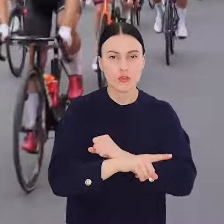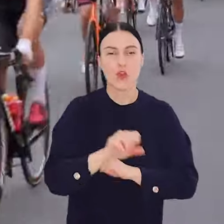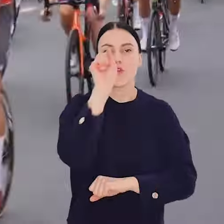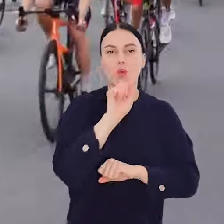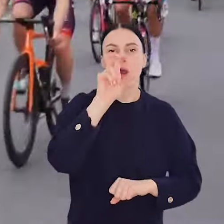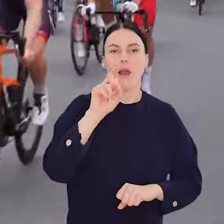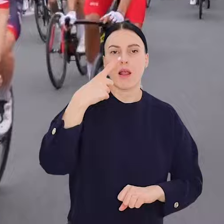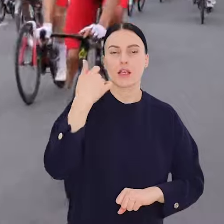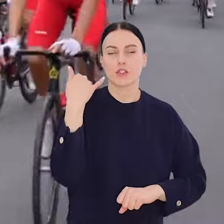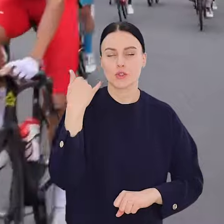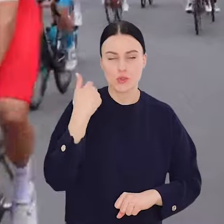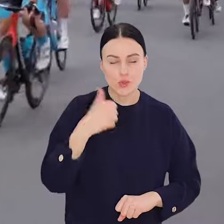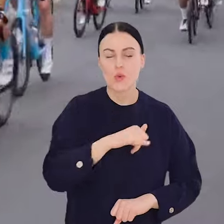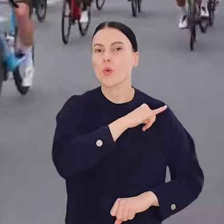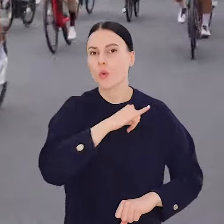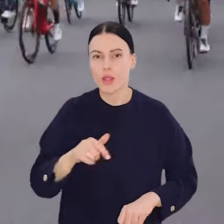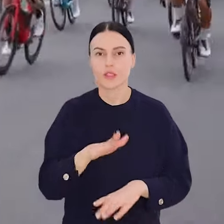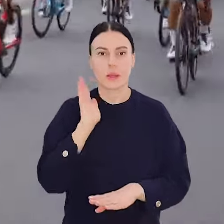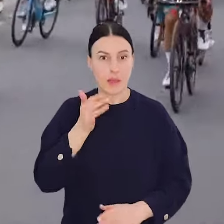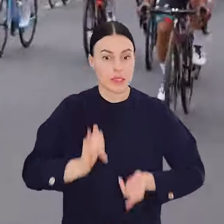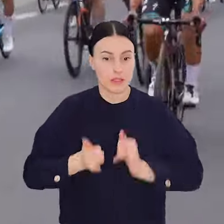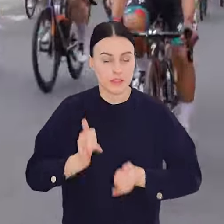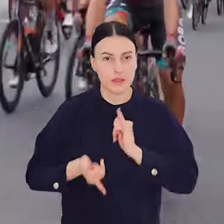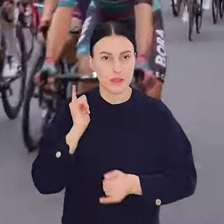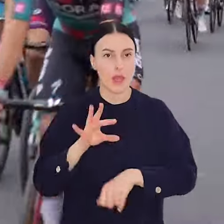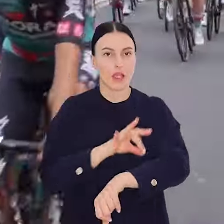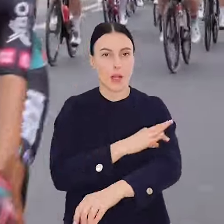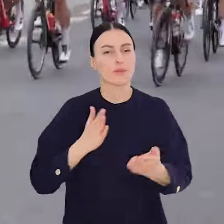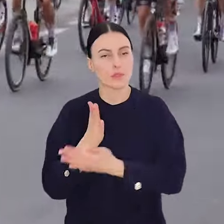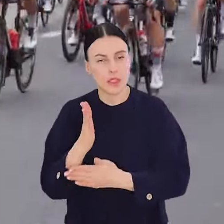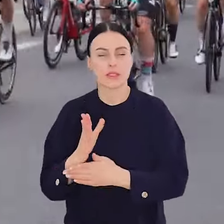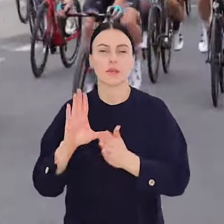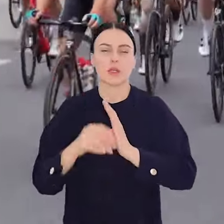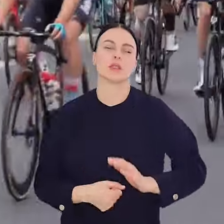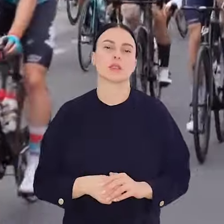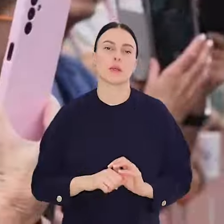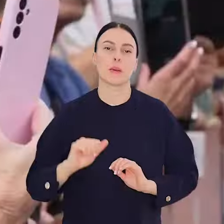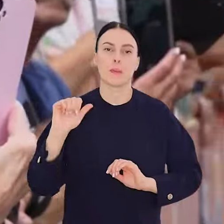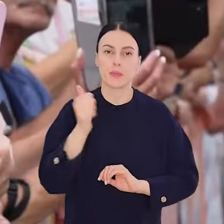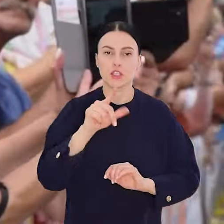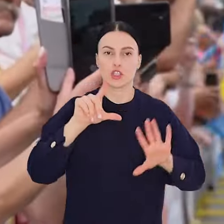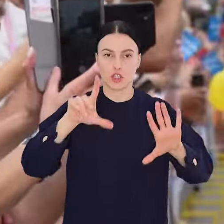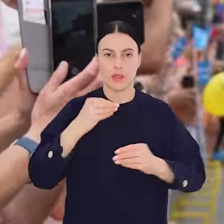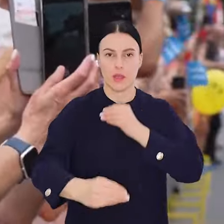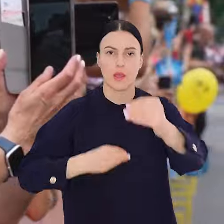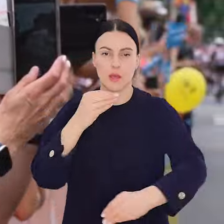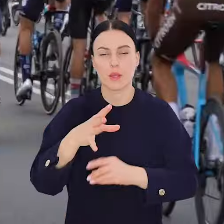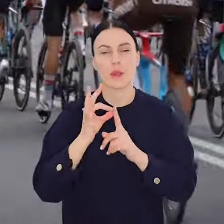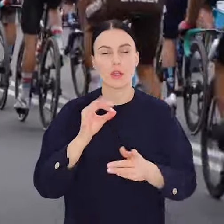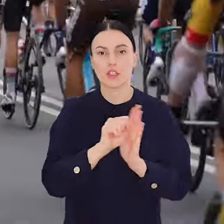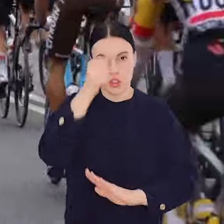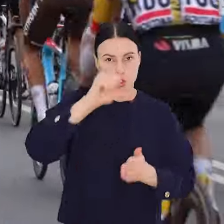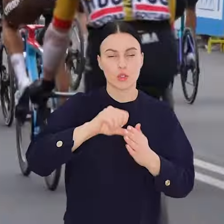sierpnia pod wrocławską Halą Stulecia, skąd kolarze przejadą kilka kilometrów przez miasto. Pierwszy z 7 etapów